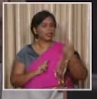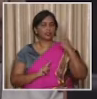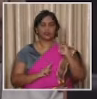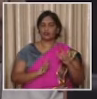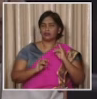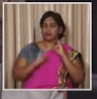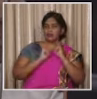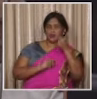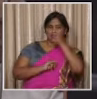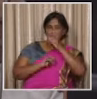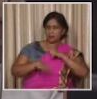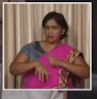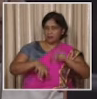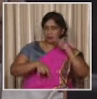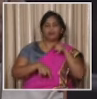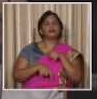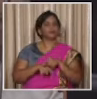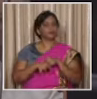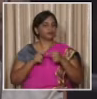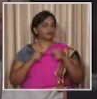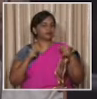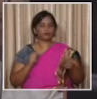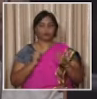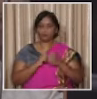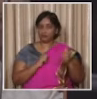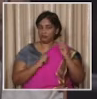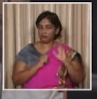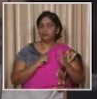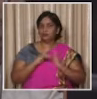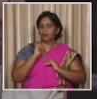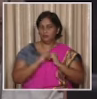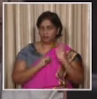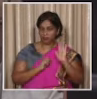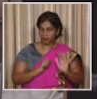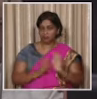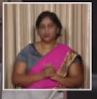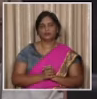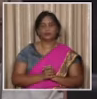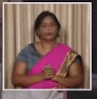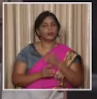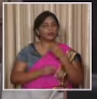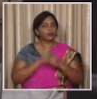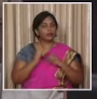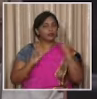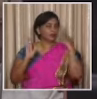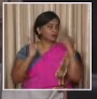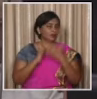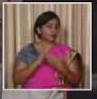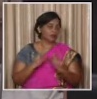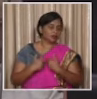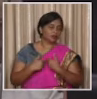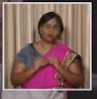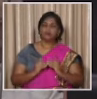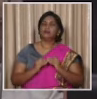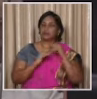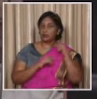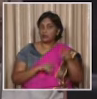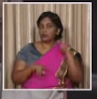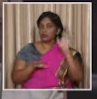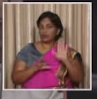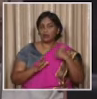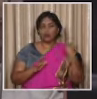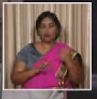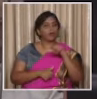හා දූෂණ අවදානම් වලට එරෙහිව කටයුතු කිරීමට පියවර ක්‍රියාත්මකයි. ආයෝජන ආකර්ෂණය කරගන්නවා. ඒ සඳහා